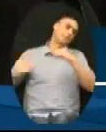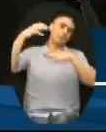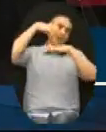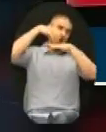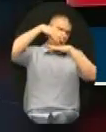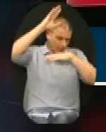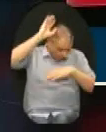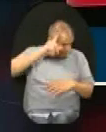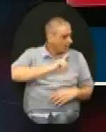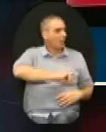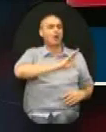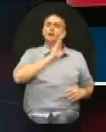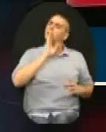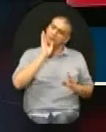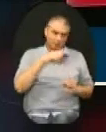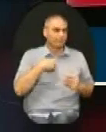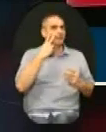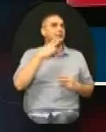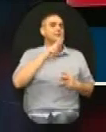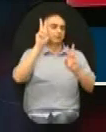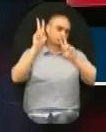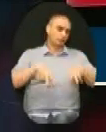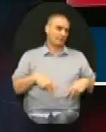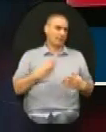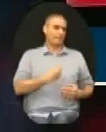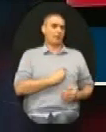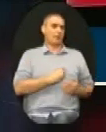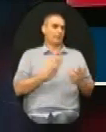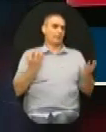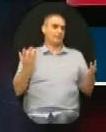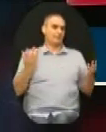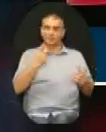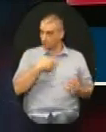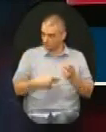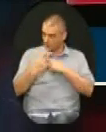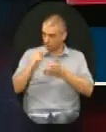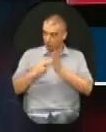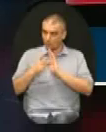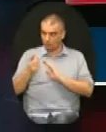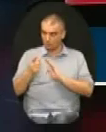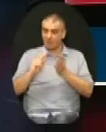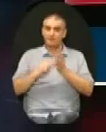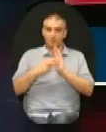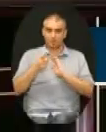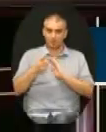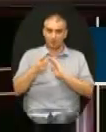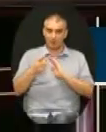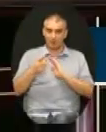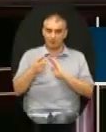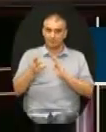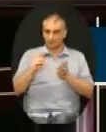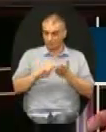אנחנו מדברים מבחינה דתית, ושם אתם לא... לא, התגעגעו, למה? ותחזן עיניים בשופך על ציון ברחמים. את רוצה לחזור לפוליטיקה, והפוליטיקה... כן, אני רוצה לחזור